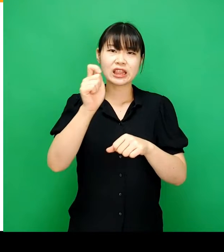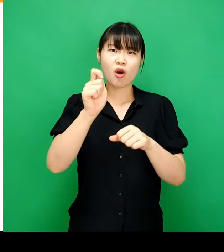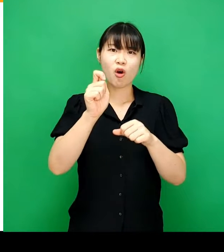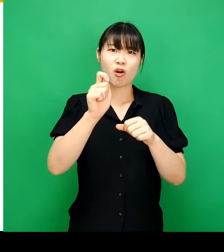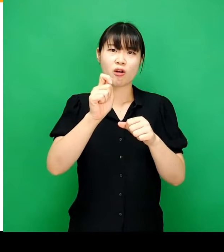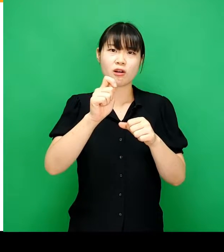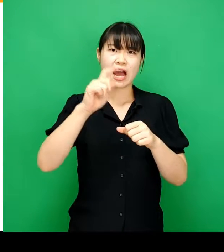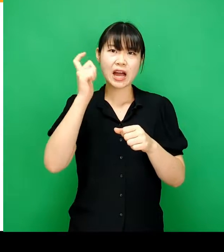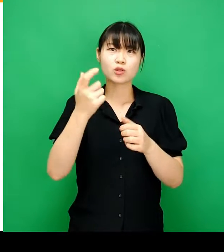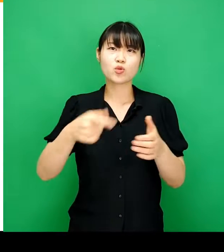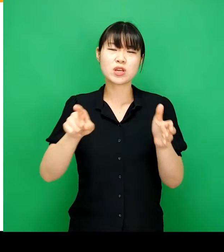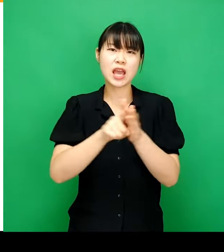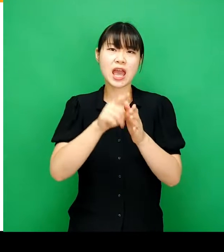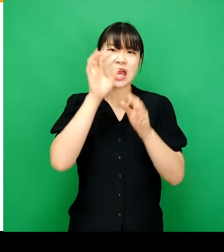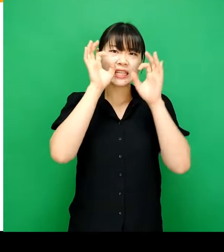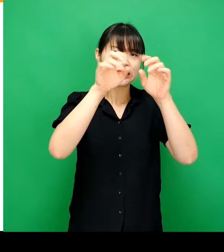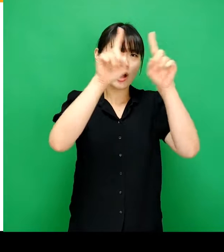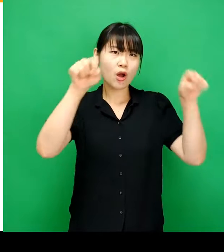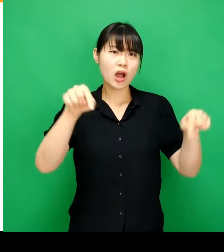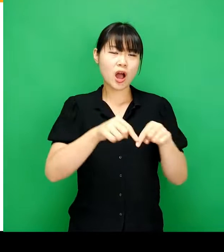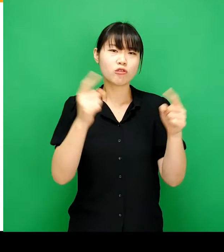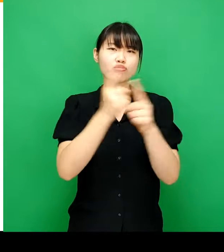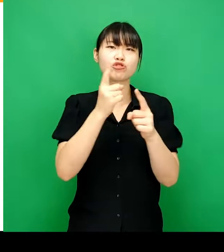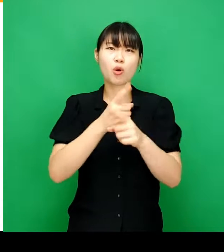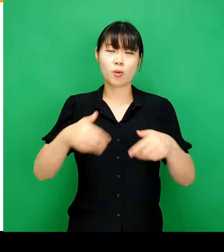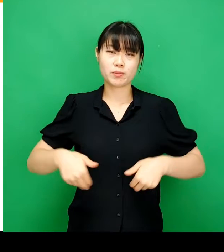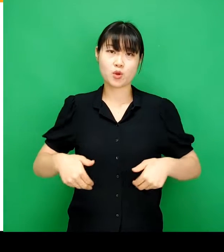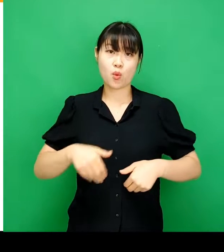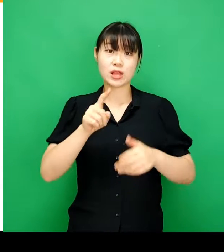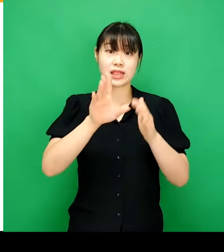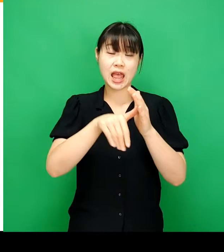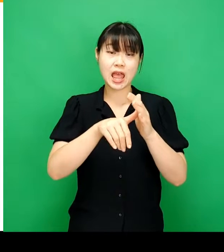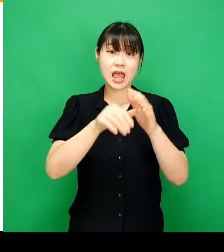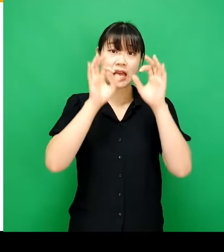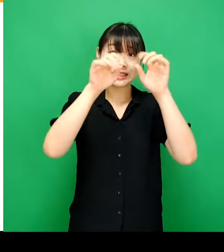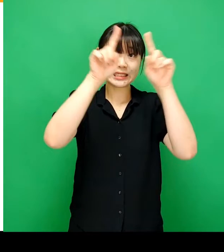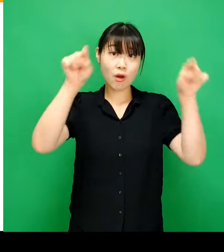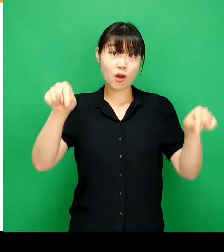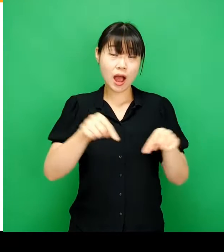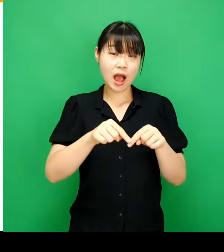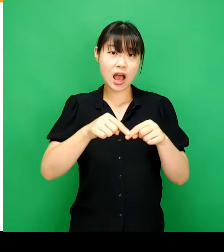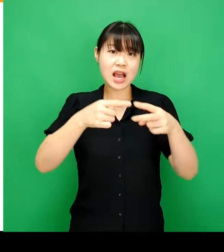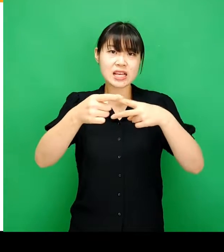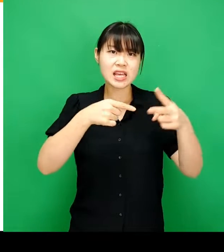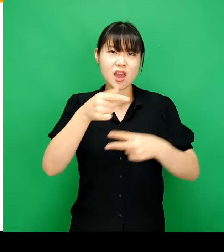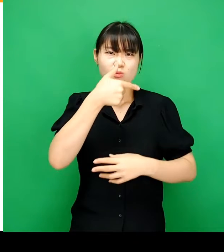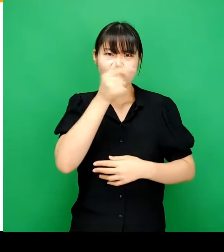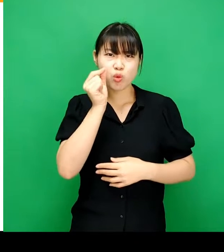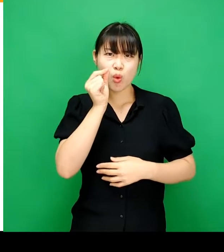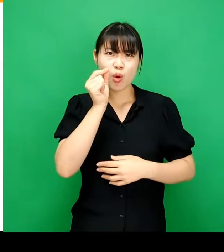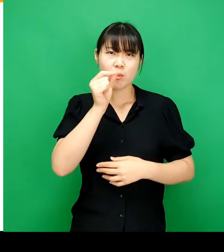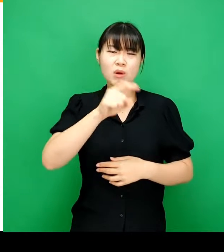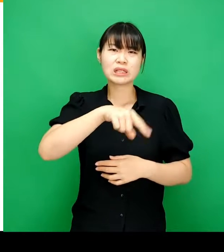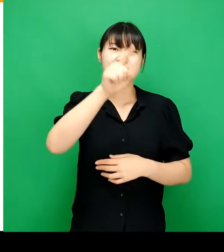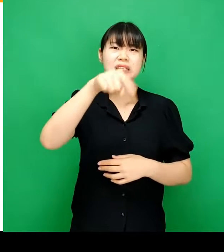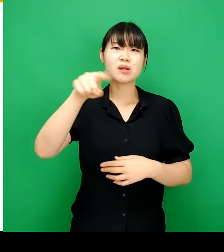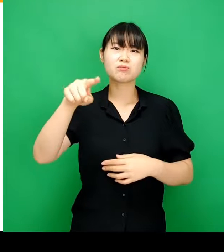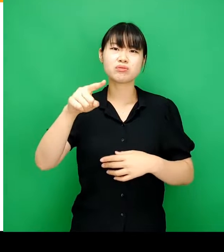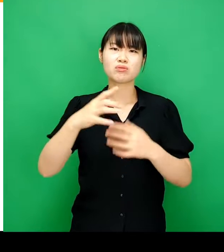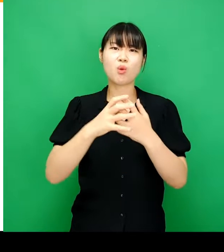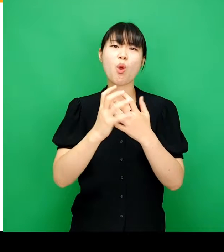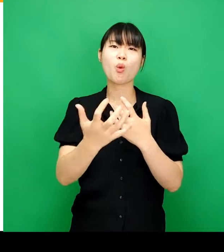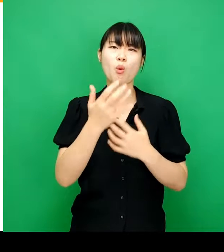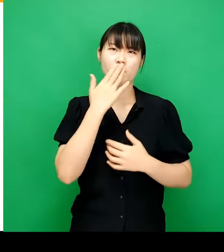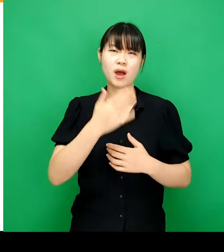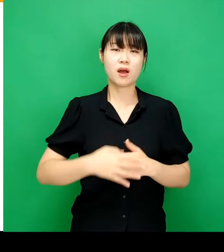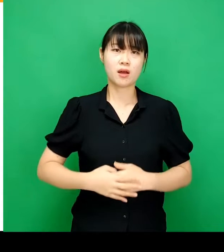강조하기 위해 시각화를 수정할 필요가 생깁니다. 이때 시각화 요소에 대한 이해가 부족하면 자칫 그래프를